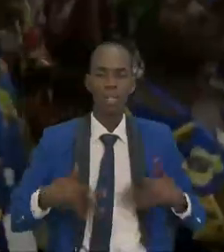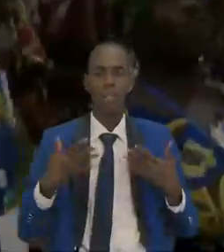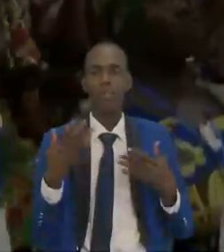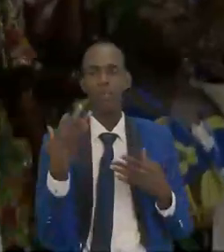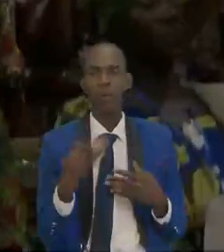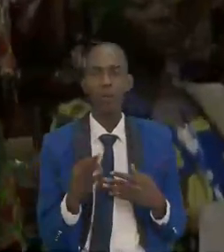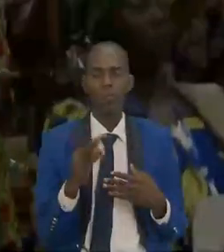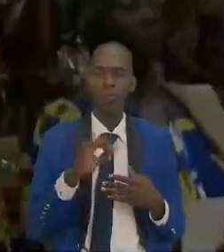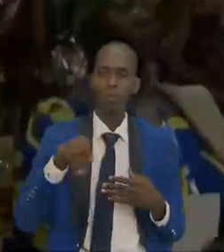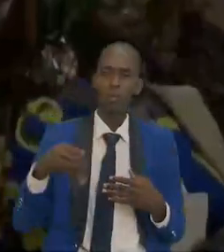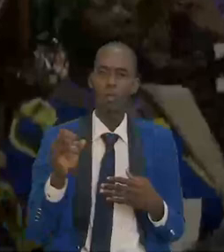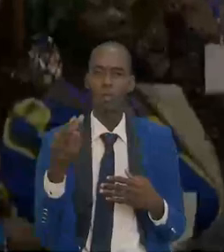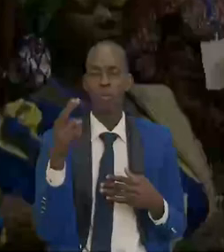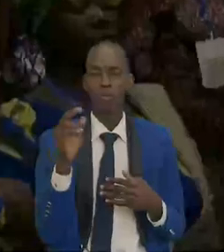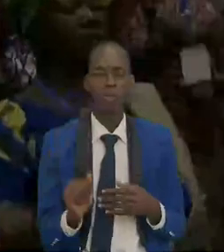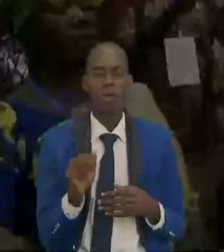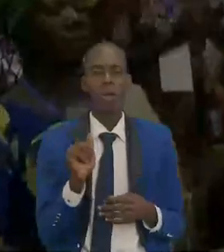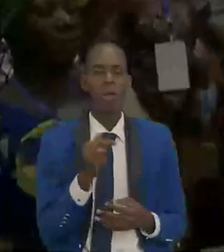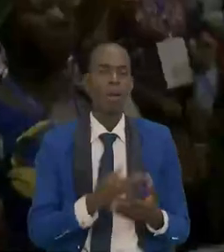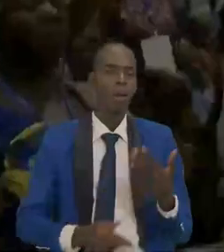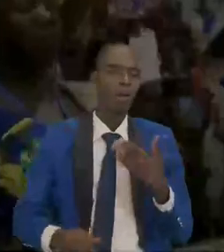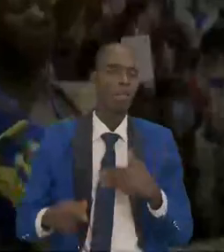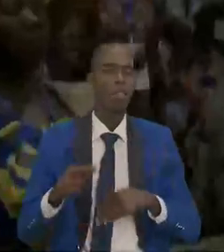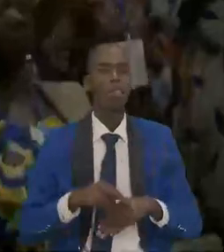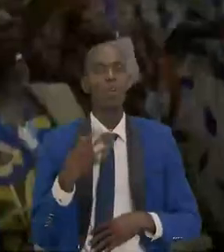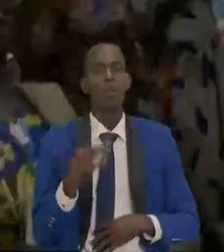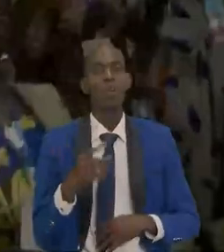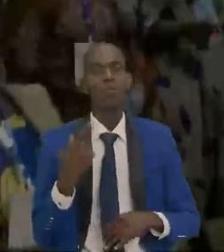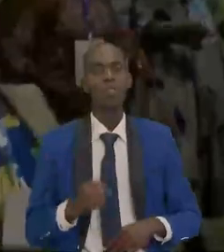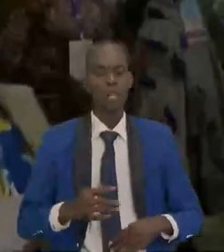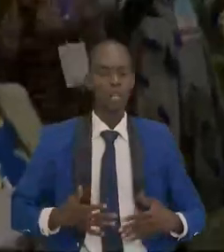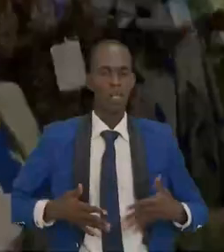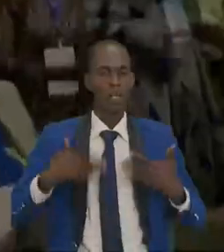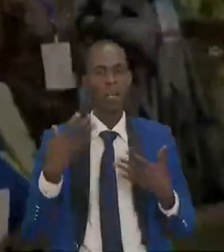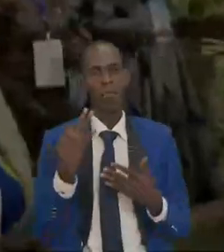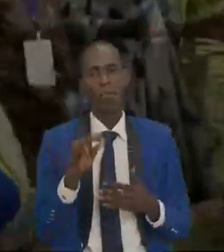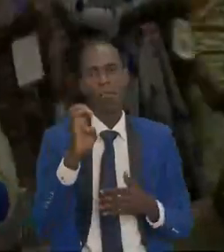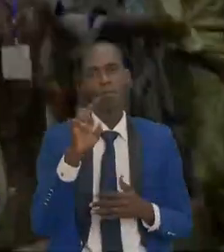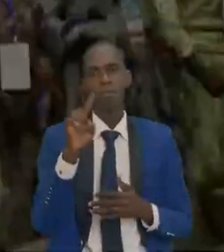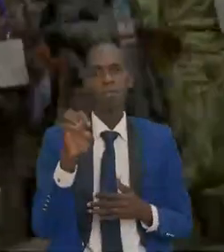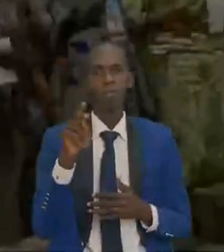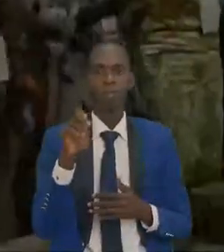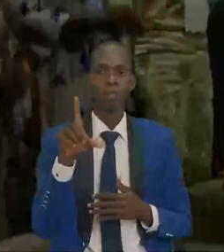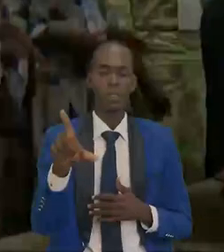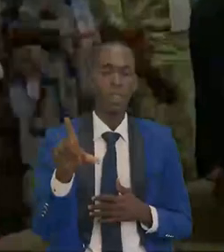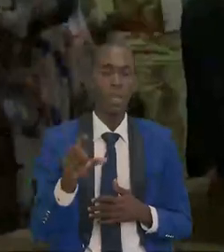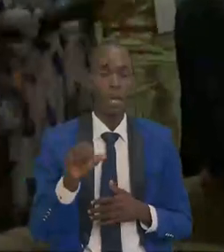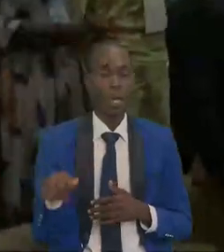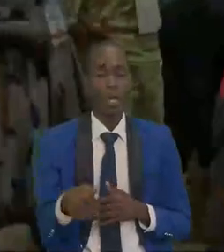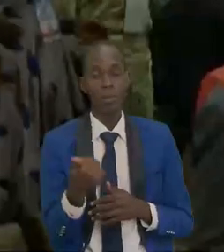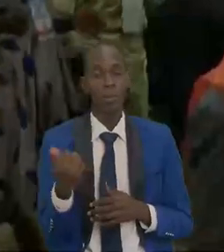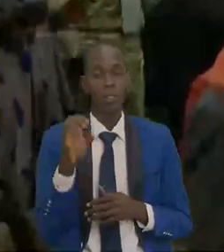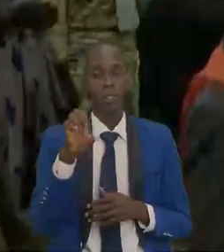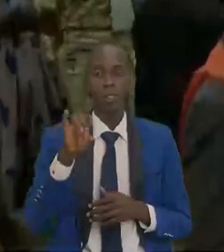Josué, une restauration de la vie d'Ézéchiel. Un